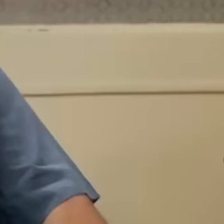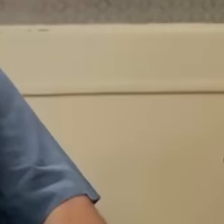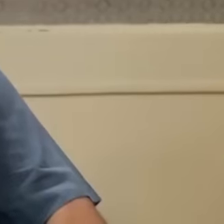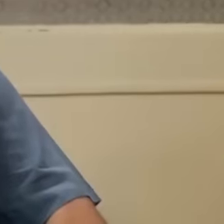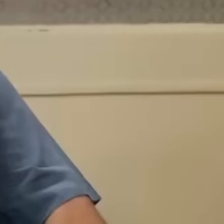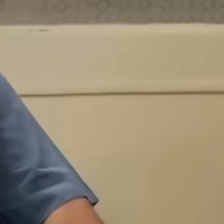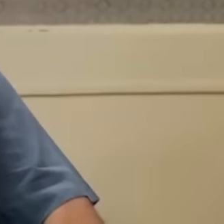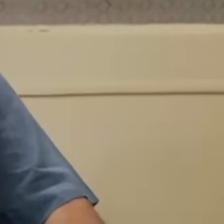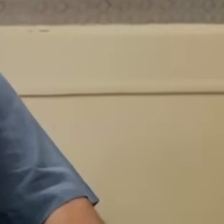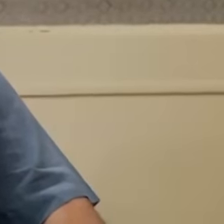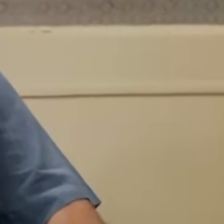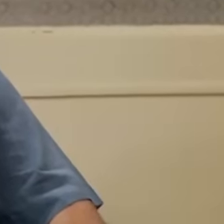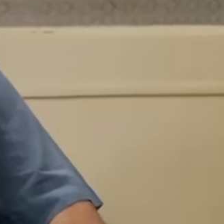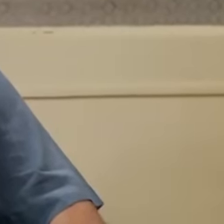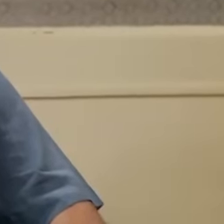Fehmi zorla gülüyor.